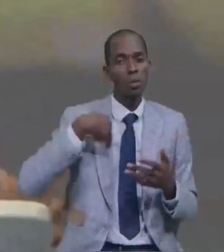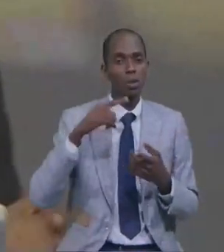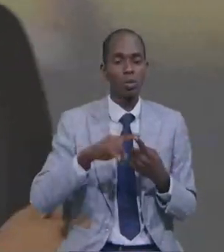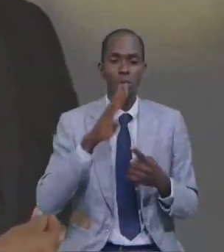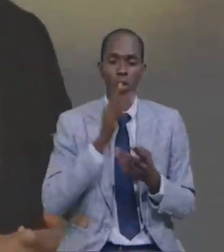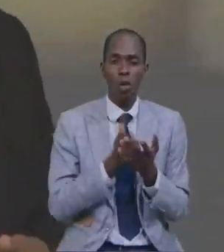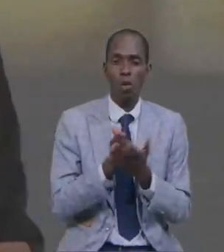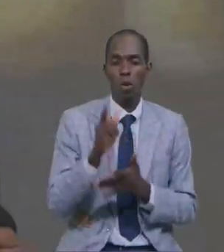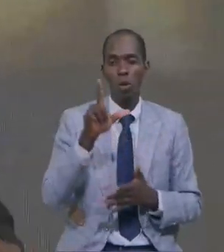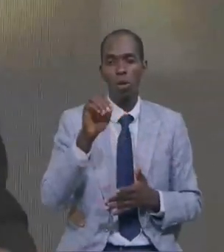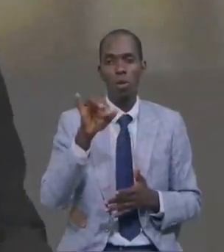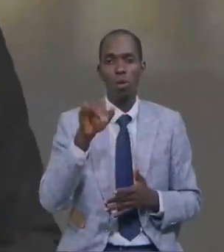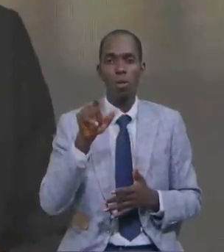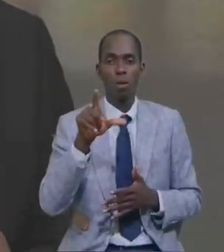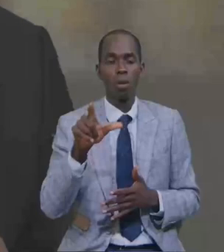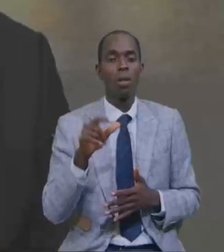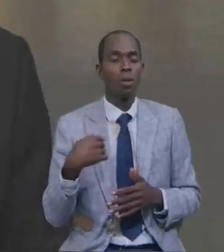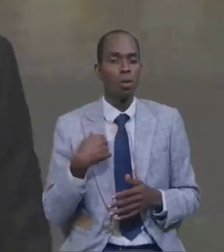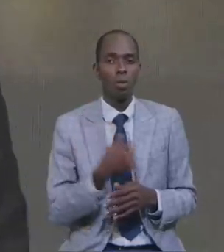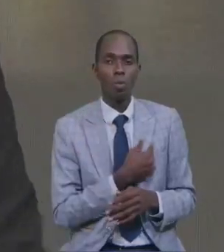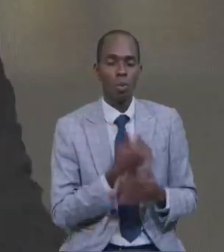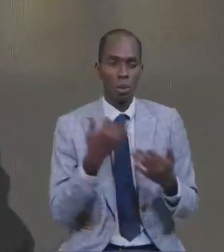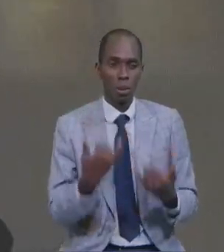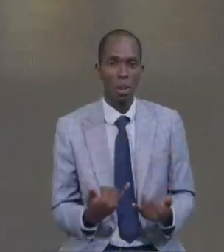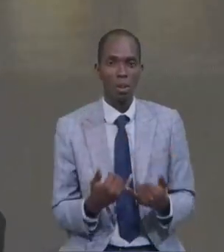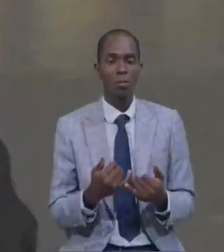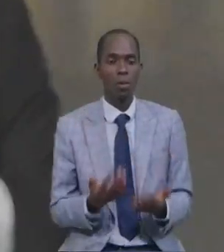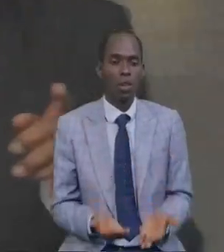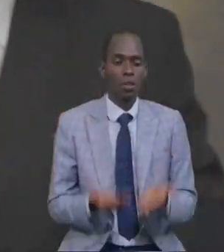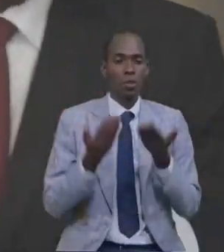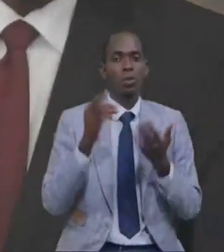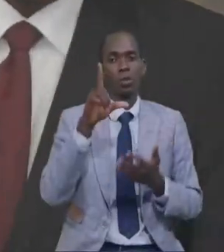convenance. En acte 20, 24.